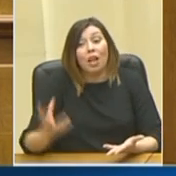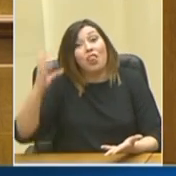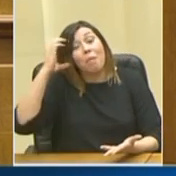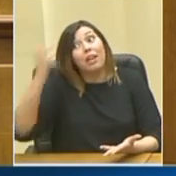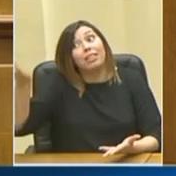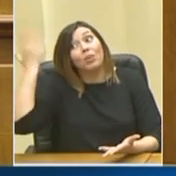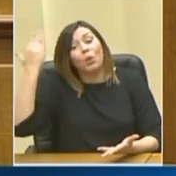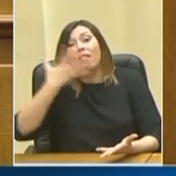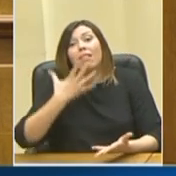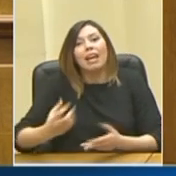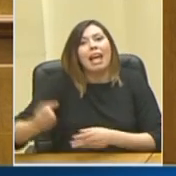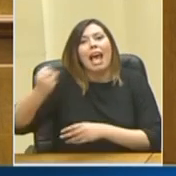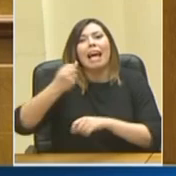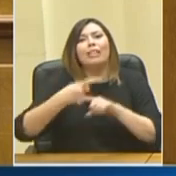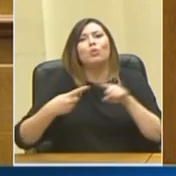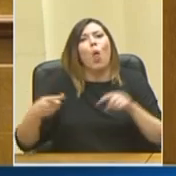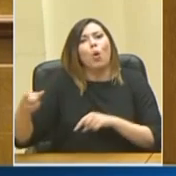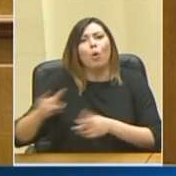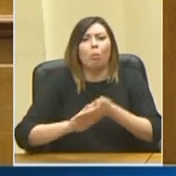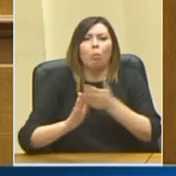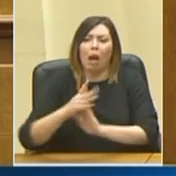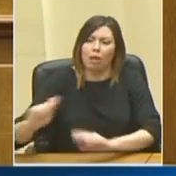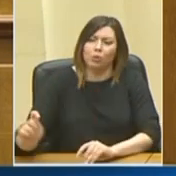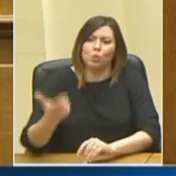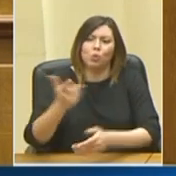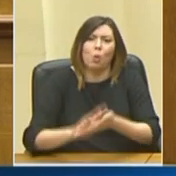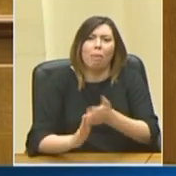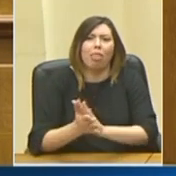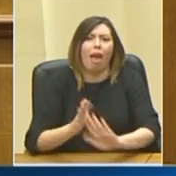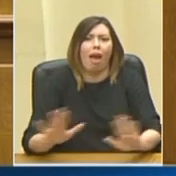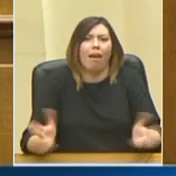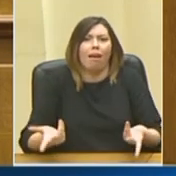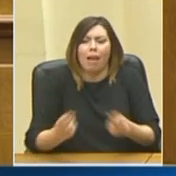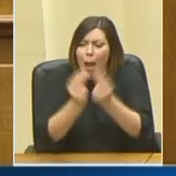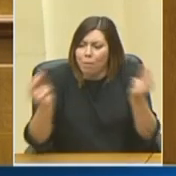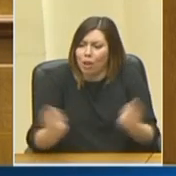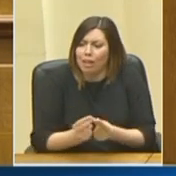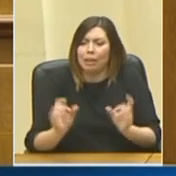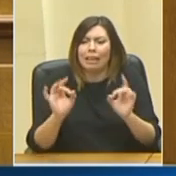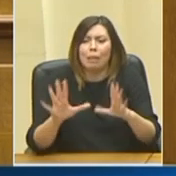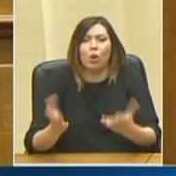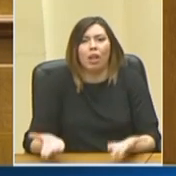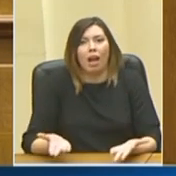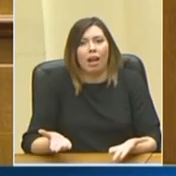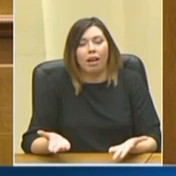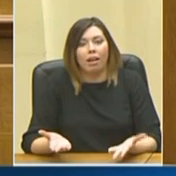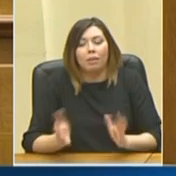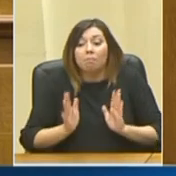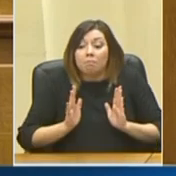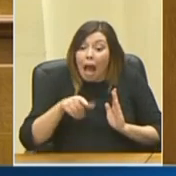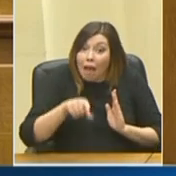πόσους μάζεψε, στα σκουπίδια τους πέταξε. Δυστυχώς δεν είχε αποτέλεσμα. Είναι σύστημα,